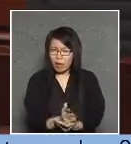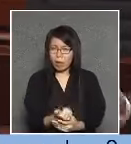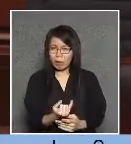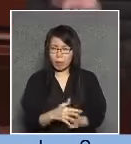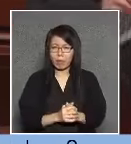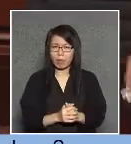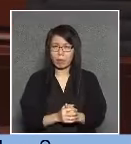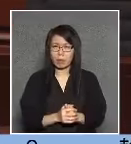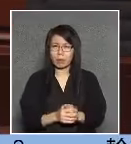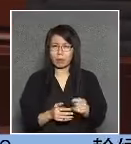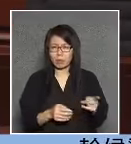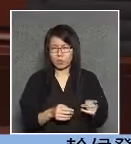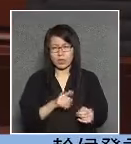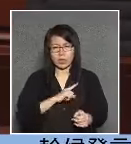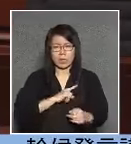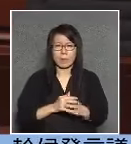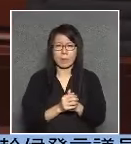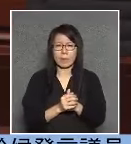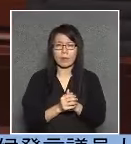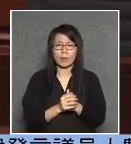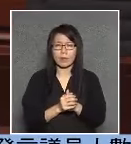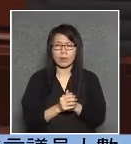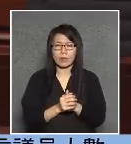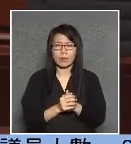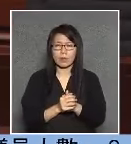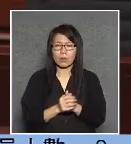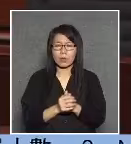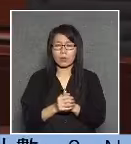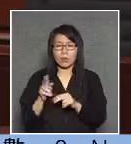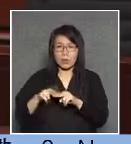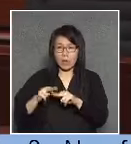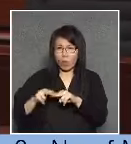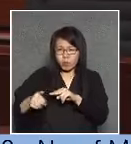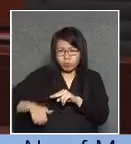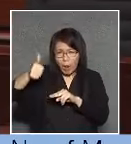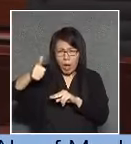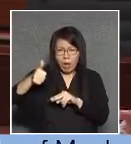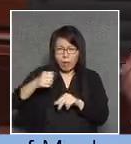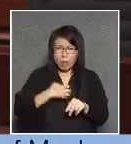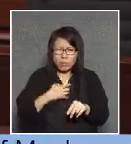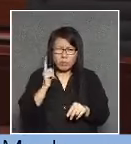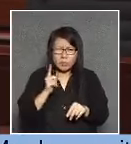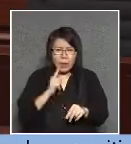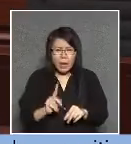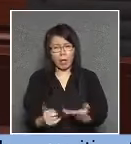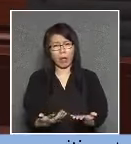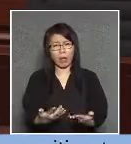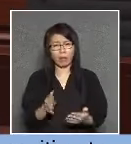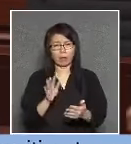佢以中國嘅成就為一種恥辱。香港回歸二十